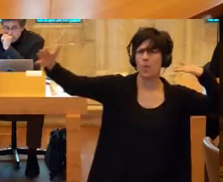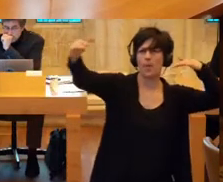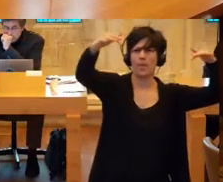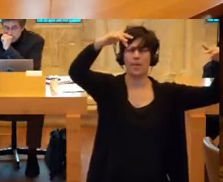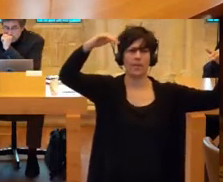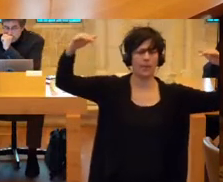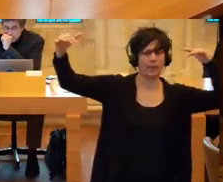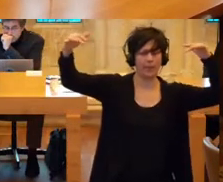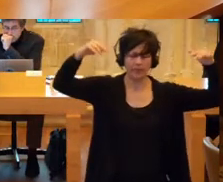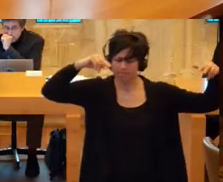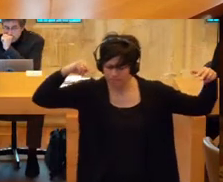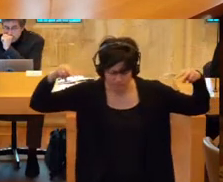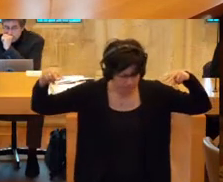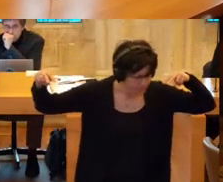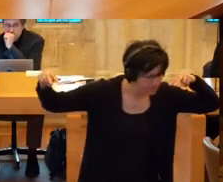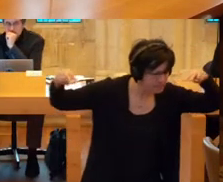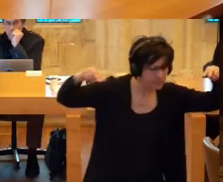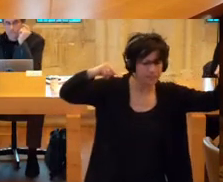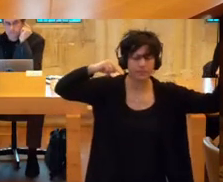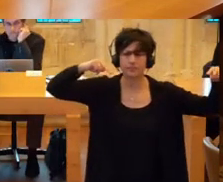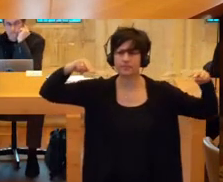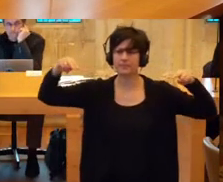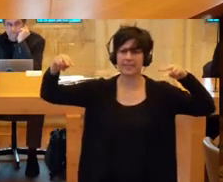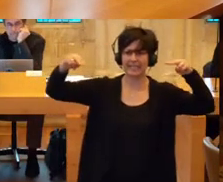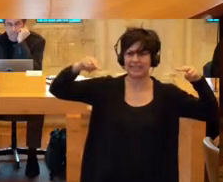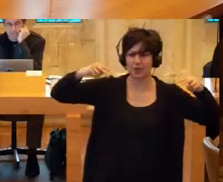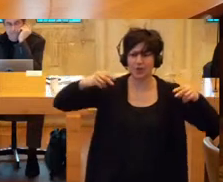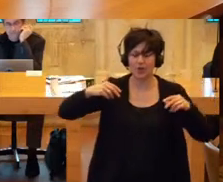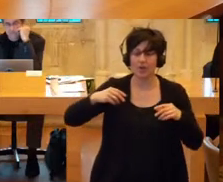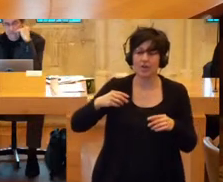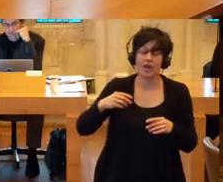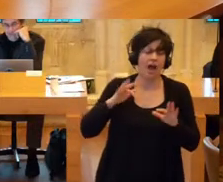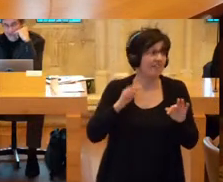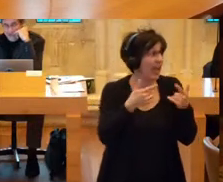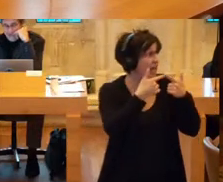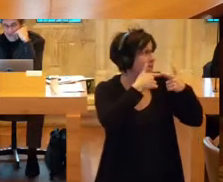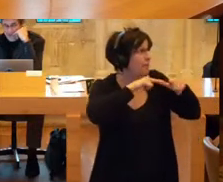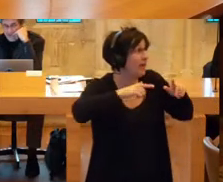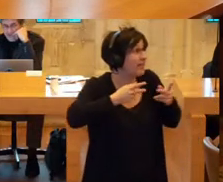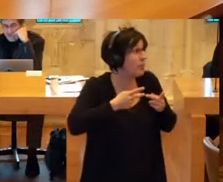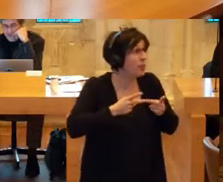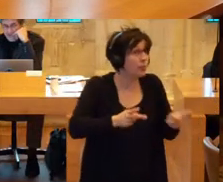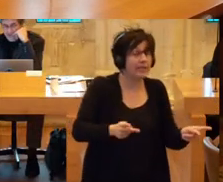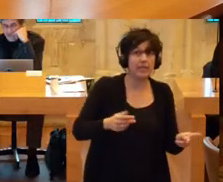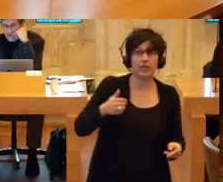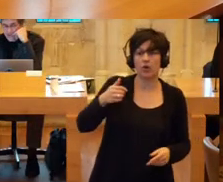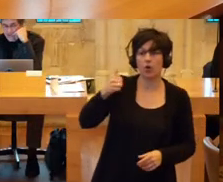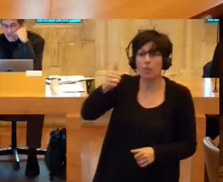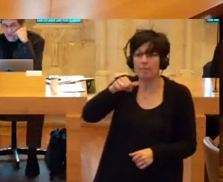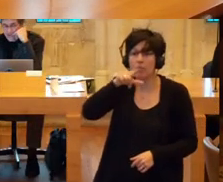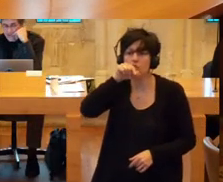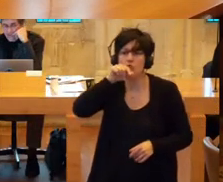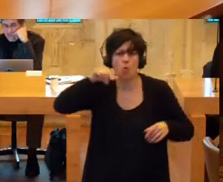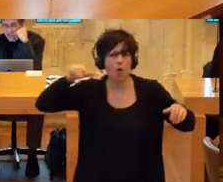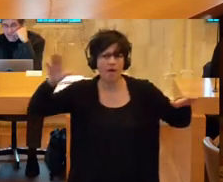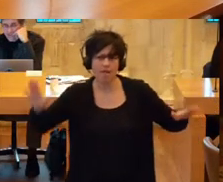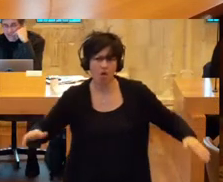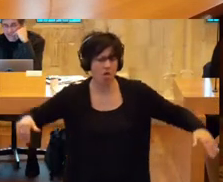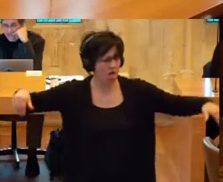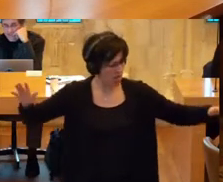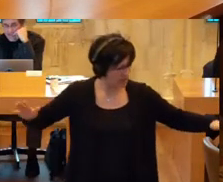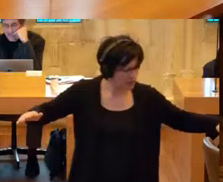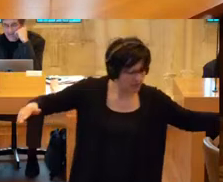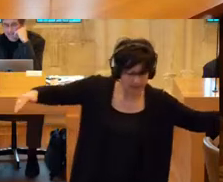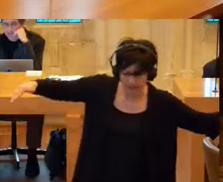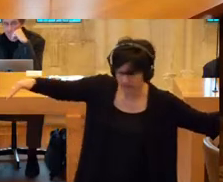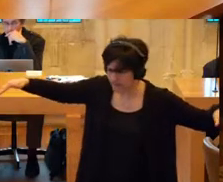s'inquiéteraient des libertés publiques, je ne pense pas qu'on puisse considérer qu'ils y attendent. Mais voilà, c'est mes impressions du moment,